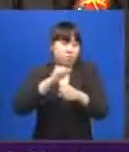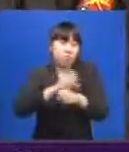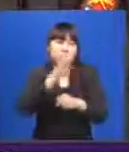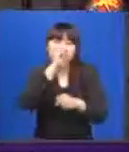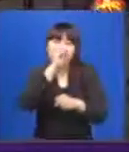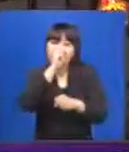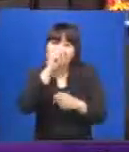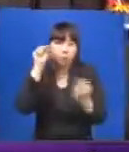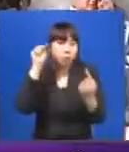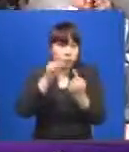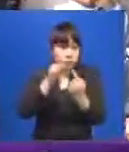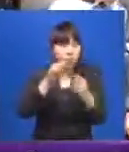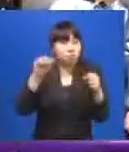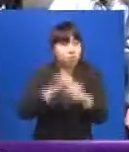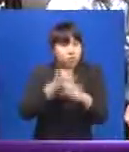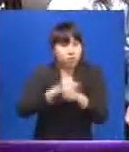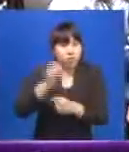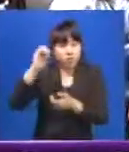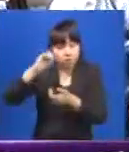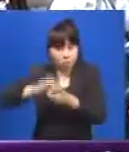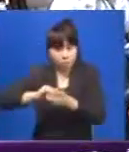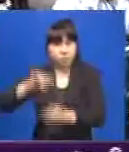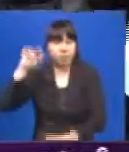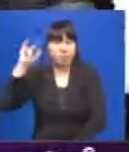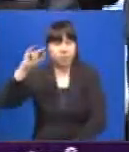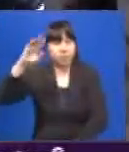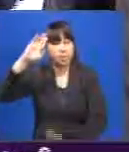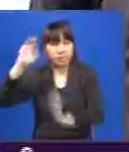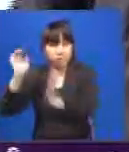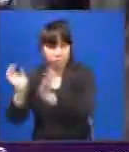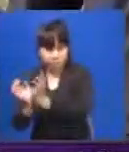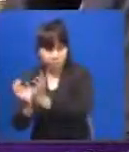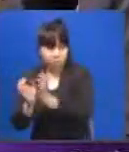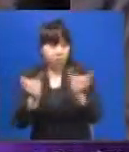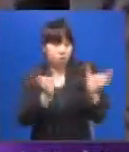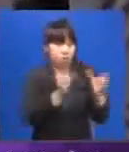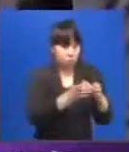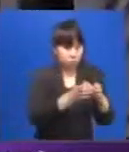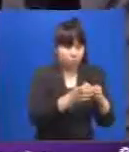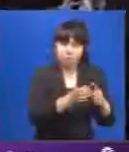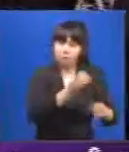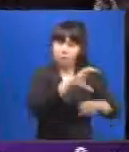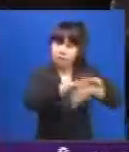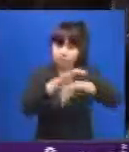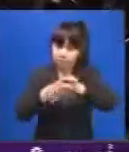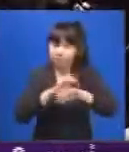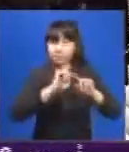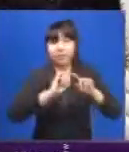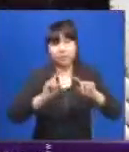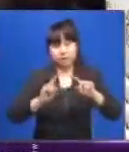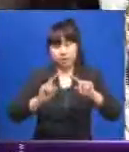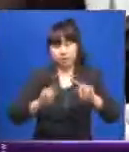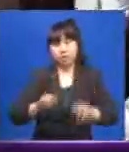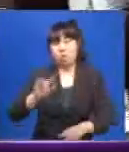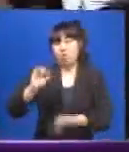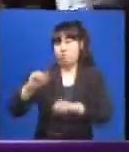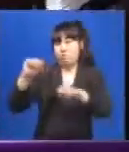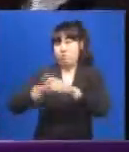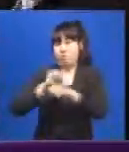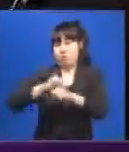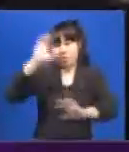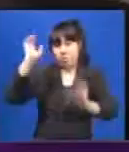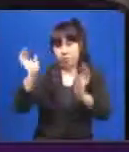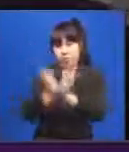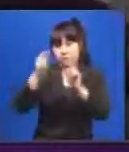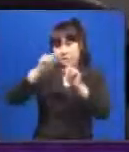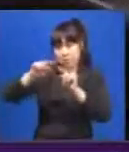ในการฝึกร่วมกันระหว่างกองบินตำรวจกับชุดปราบไพรีอริศัตรูพ่ายบริเวณลานฝึกของตำรวจภูธร